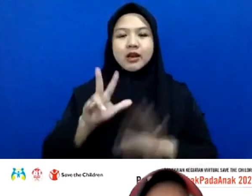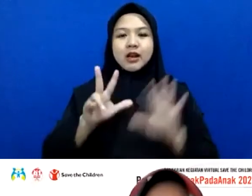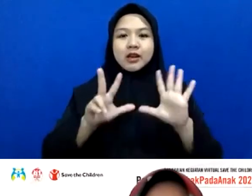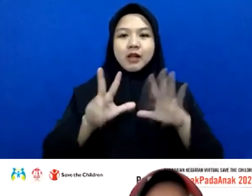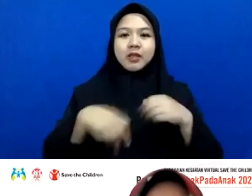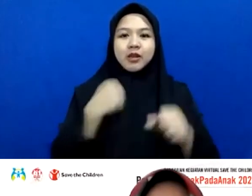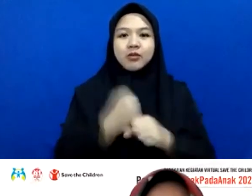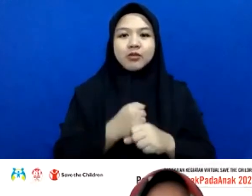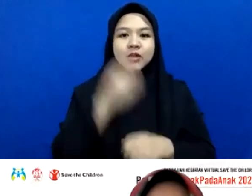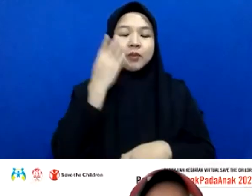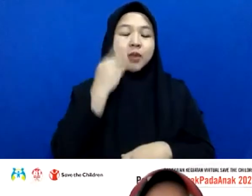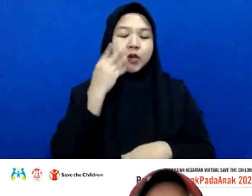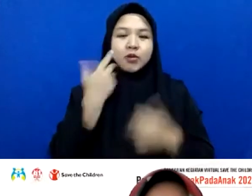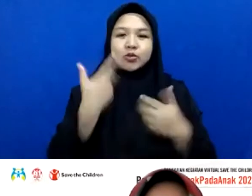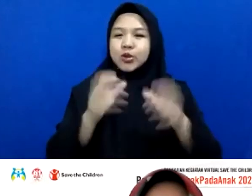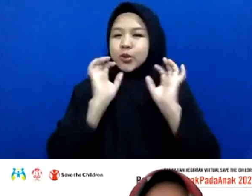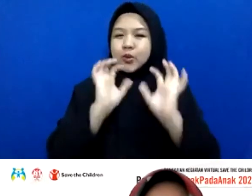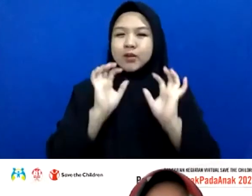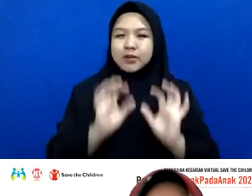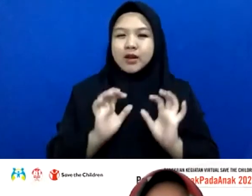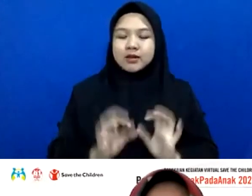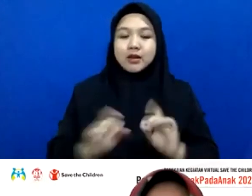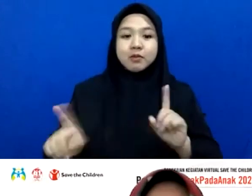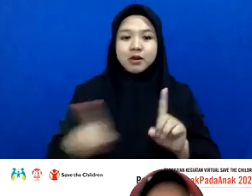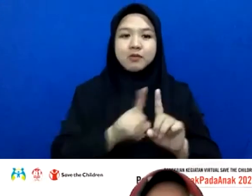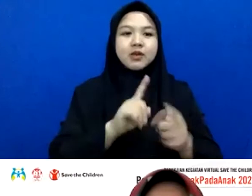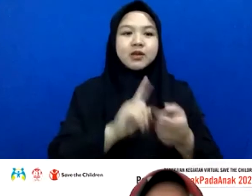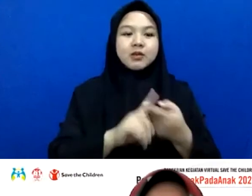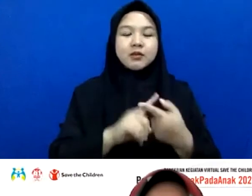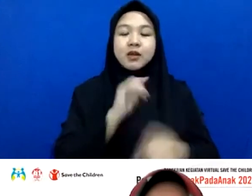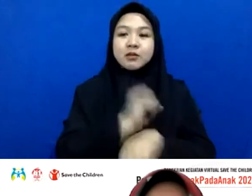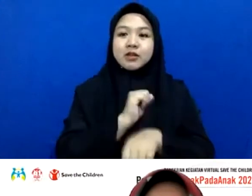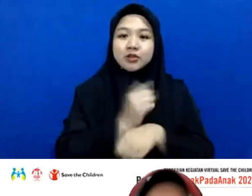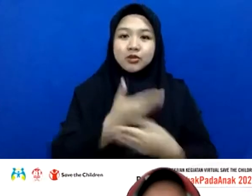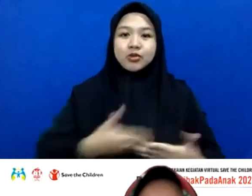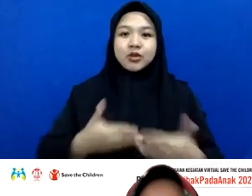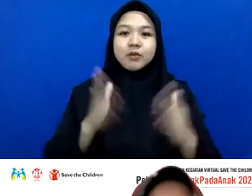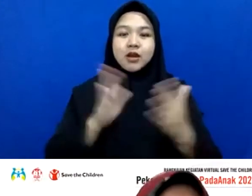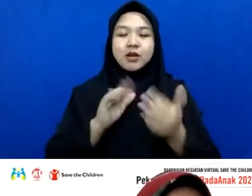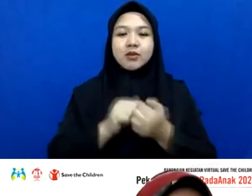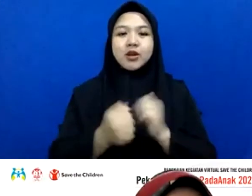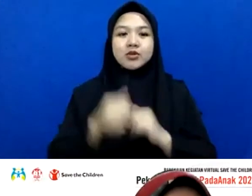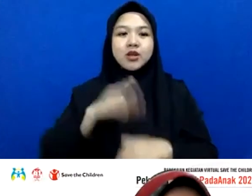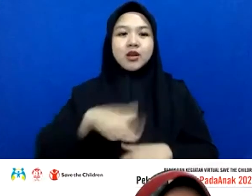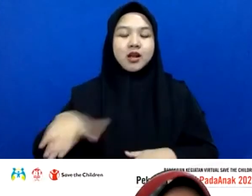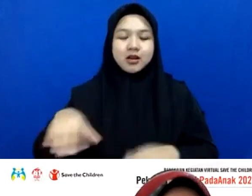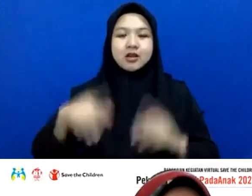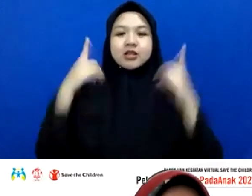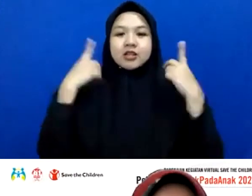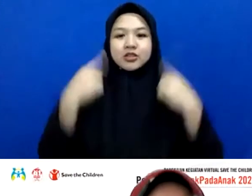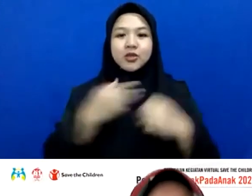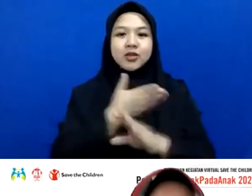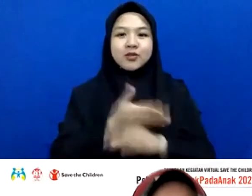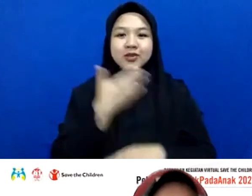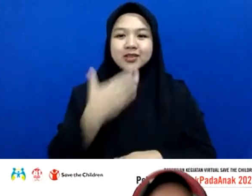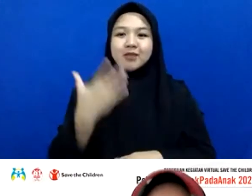tahun. Pengalamannya sudah sangat luar biasa sekali dalam mendampingi teman-teman pekerja sosial dalam menghadapi kasus-kasus anak di Provinsi Jawa Timur. Selamat sore